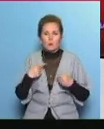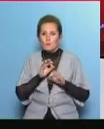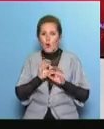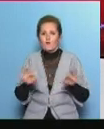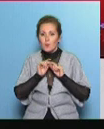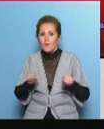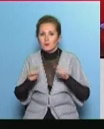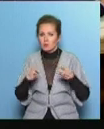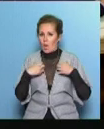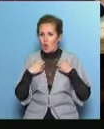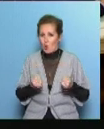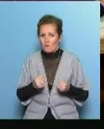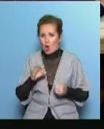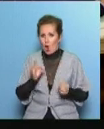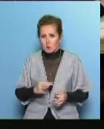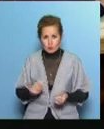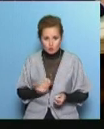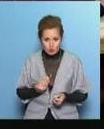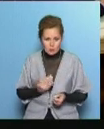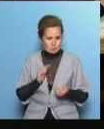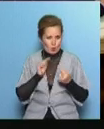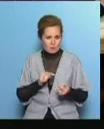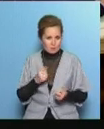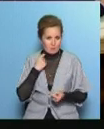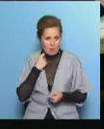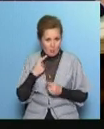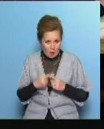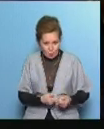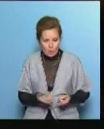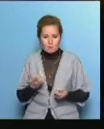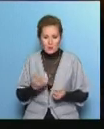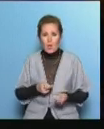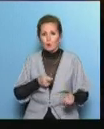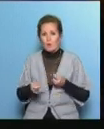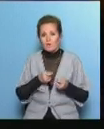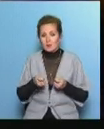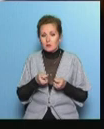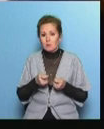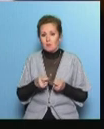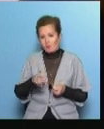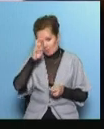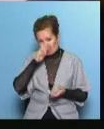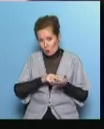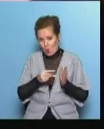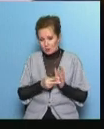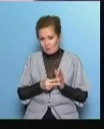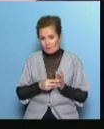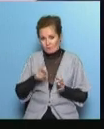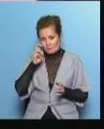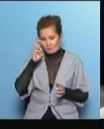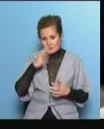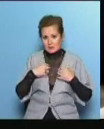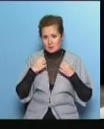пропаганды здорового образа жизни. В обсуждении принял участие руководитель федерального проекта «Трезвая Россия» Султан Хамзаев. В феврале